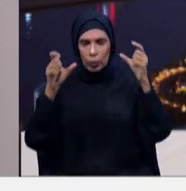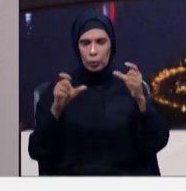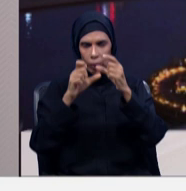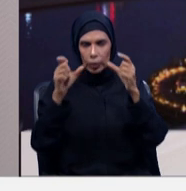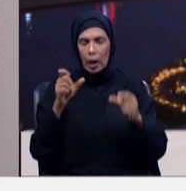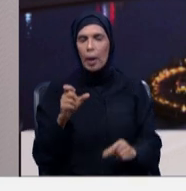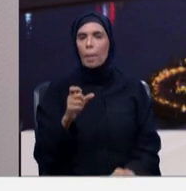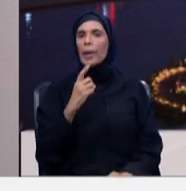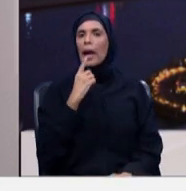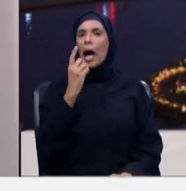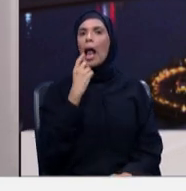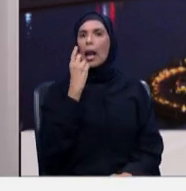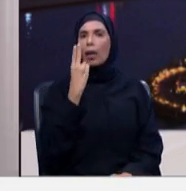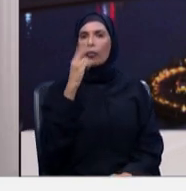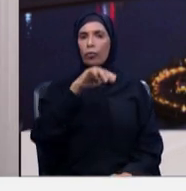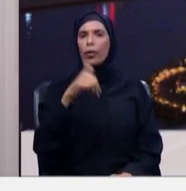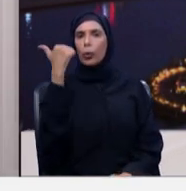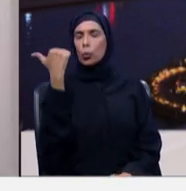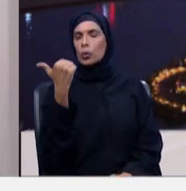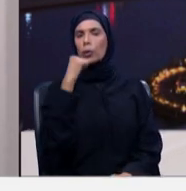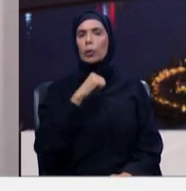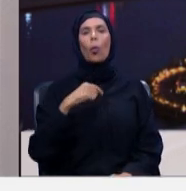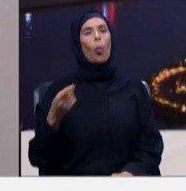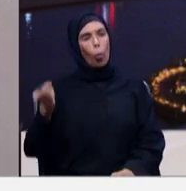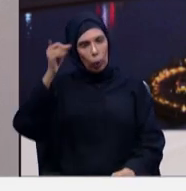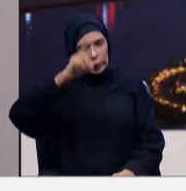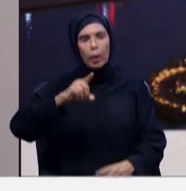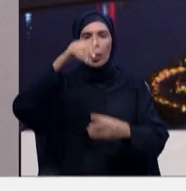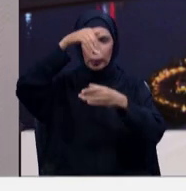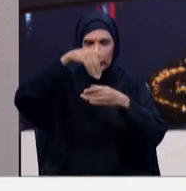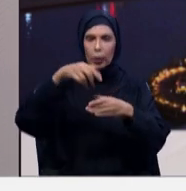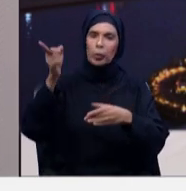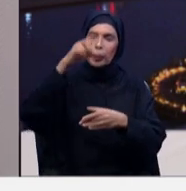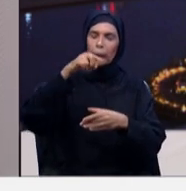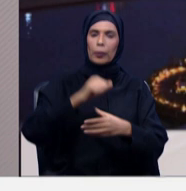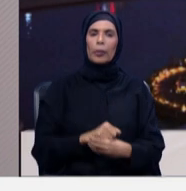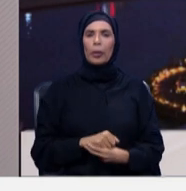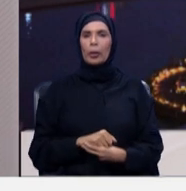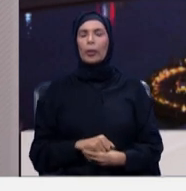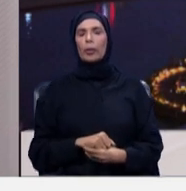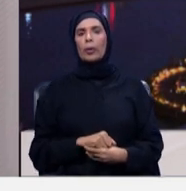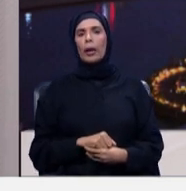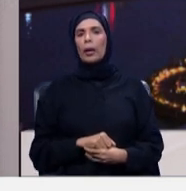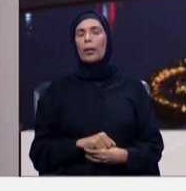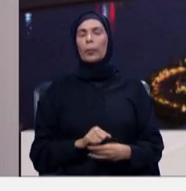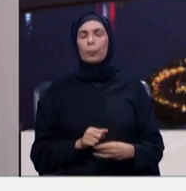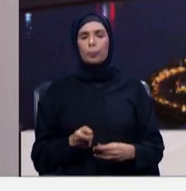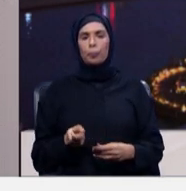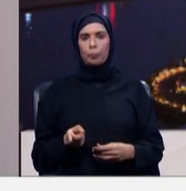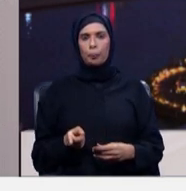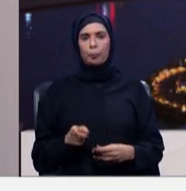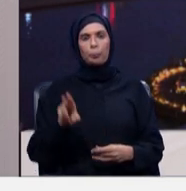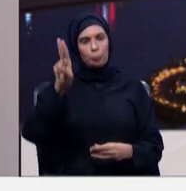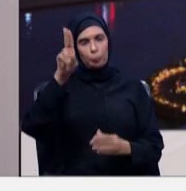2006 وجميع الانتخابات اللاحقة فيها بما فيها التكميلية. كذلك تقرير الجمعية